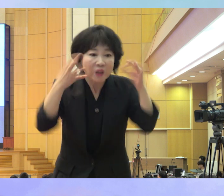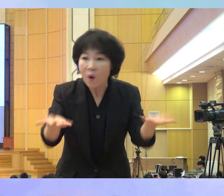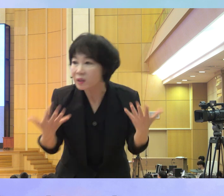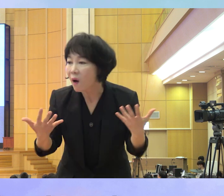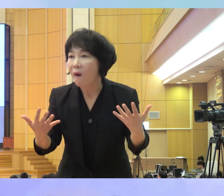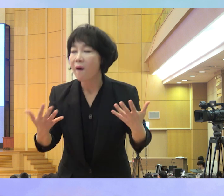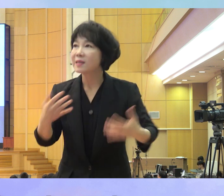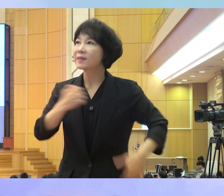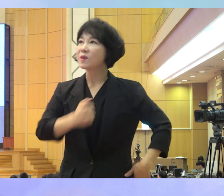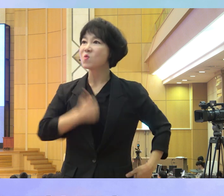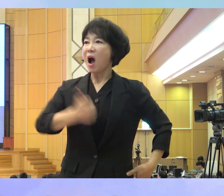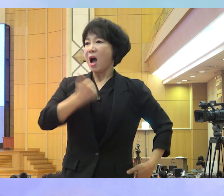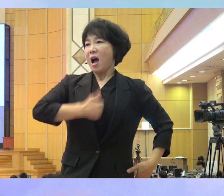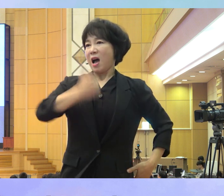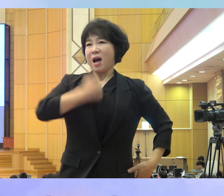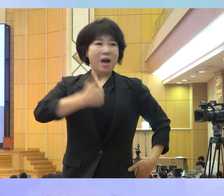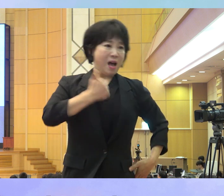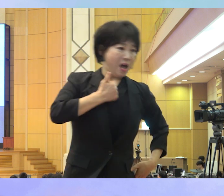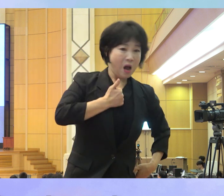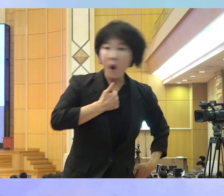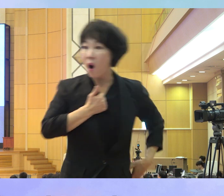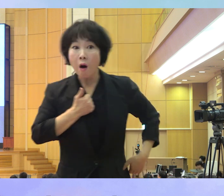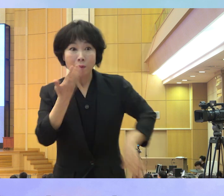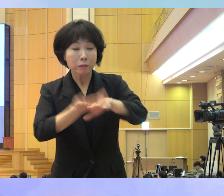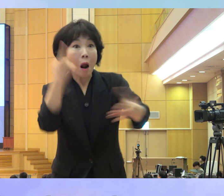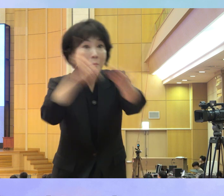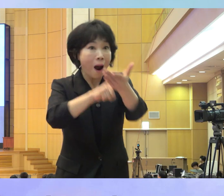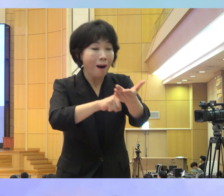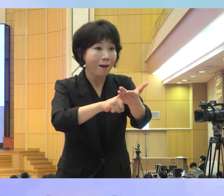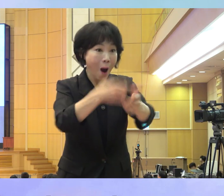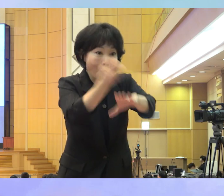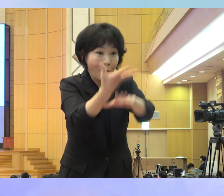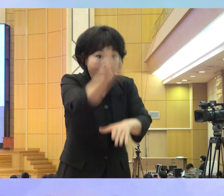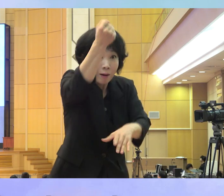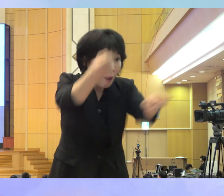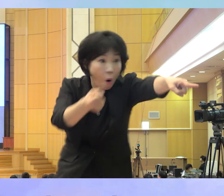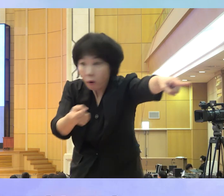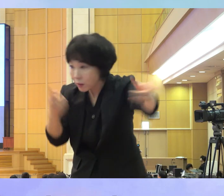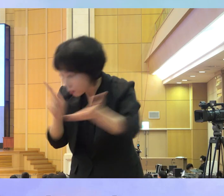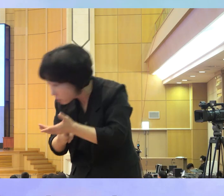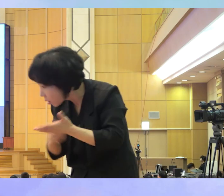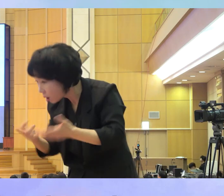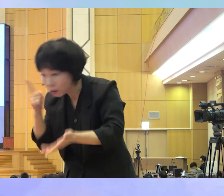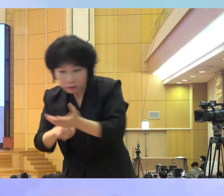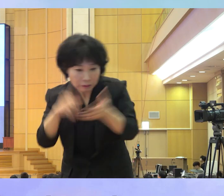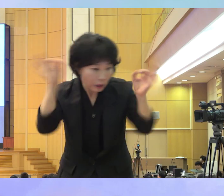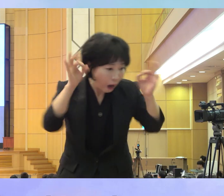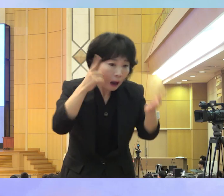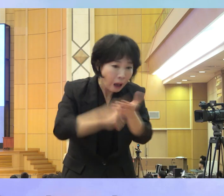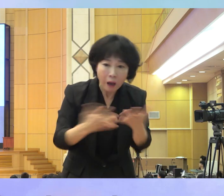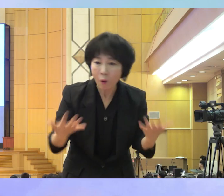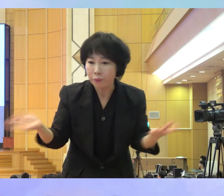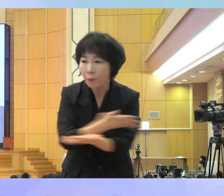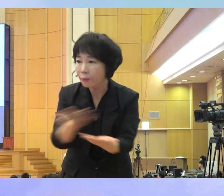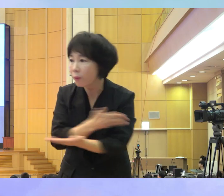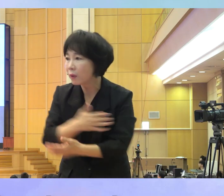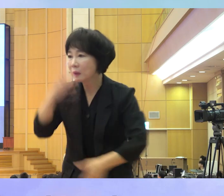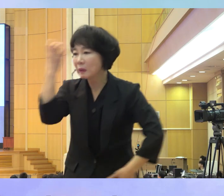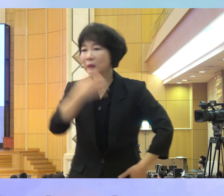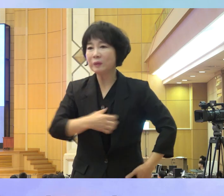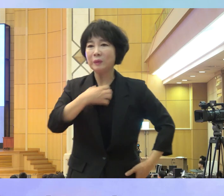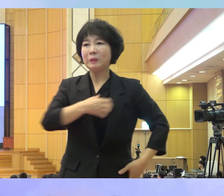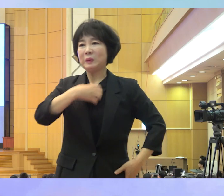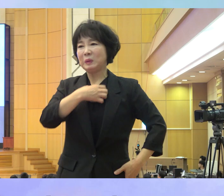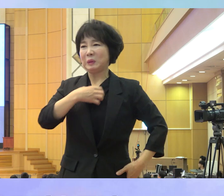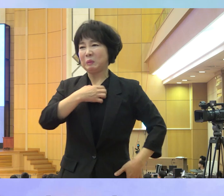그러면서 그냥 그렇게 다녀도 그냥 왜 다른 사람들은 2개, 3개씩 막 찾는데 나는 하나도 찾지 못할 정도로 그렇게